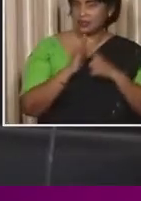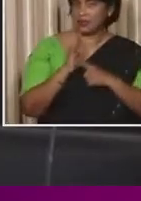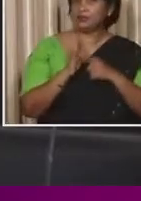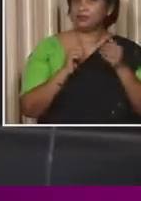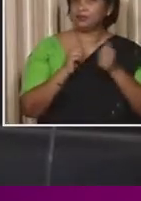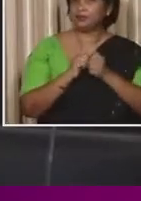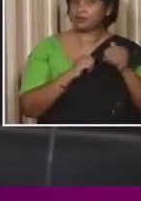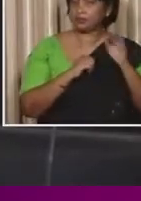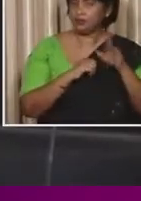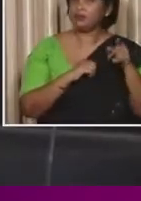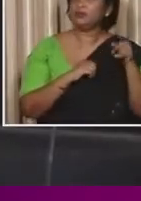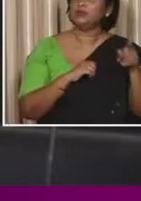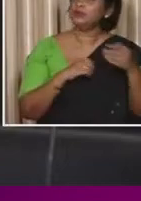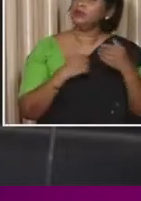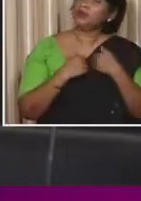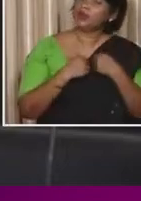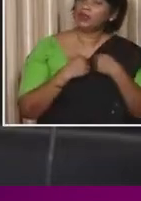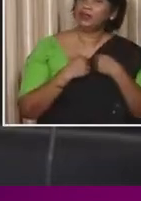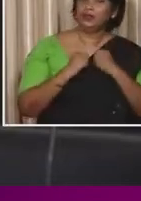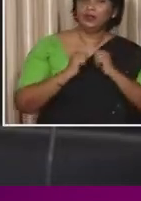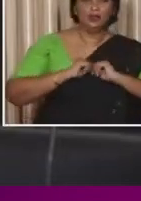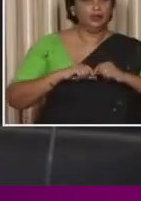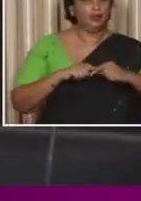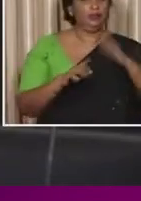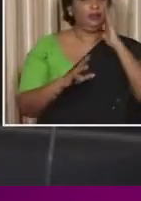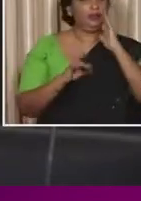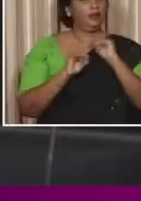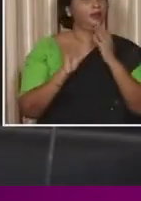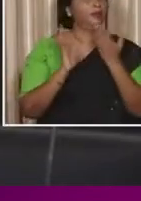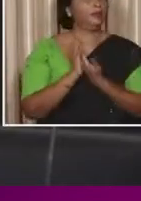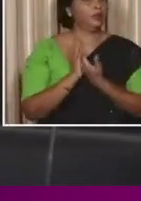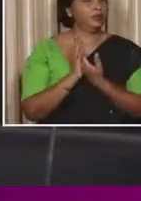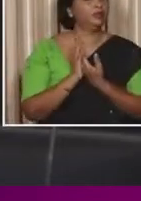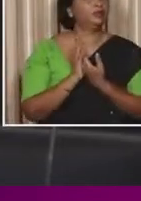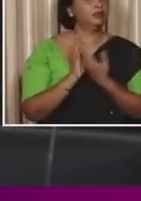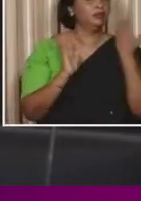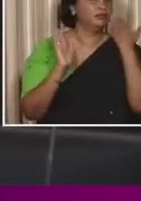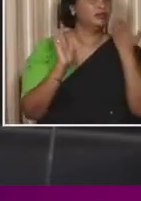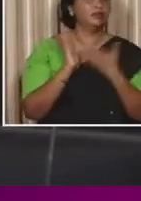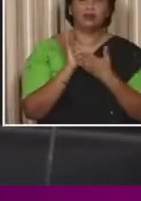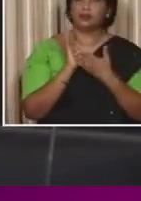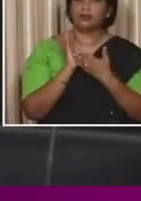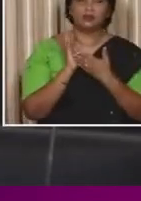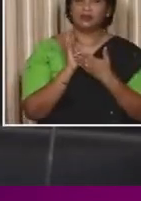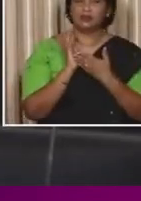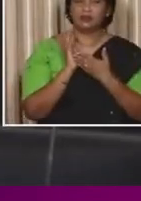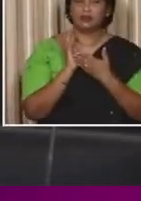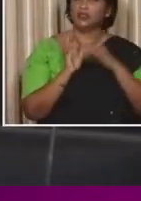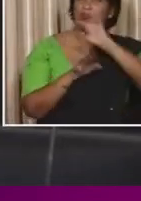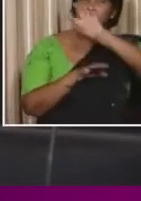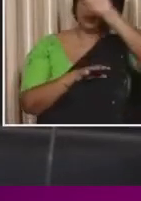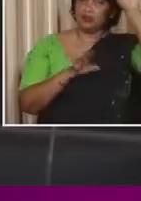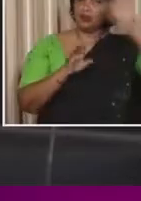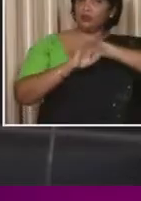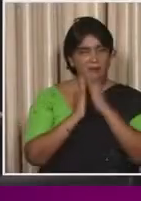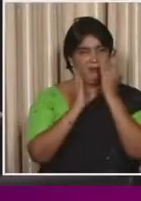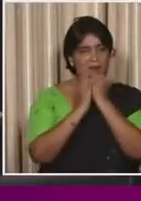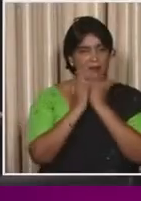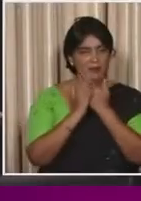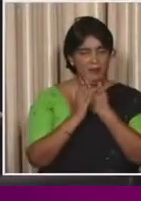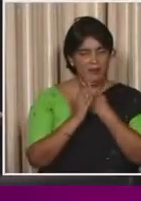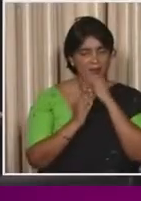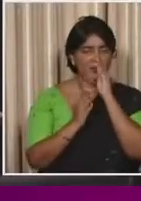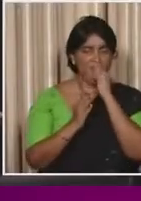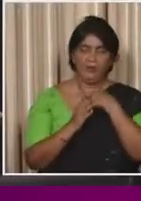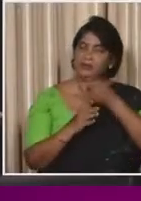என்று அர்த்தமில்லை. The good links which we have all countries with the president. So I'm very sorry that the honorable member feels this way.